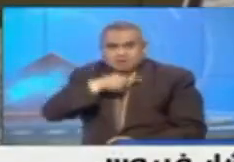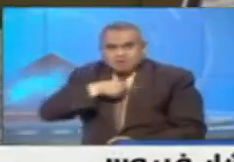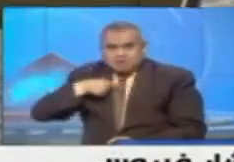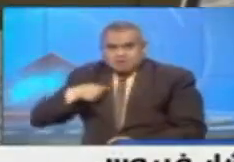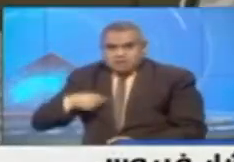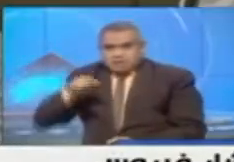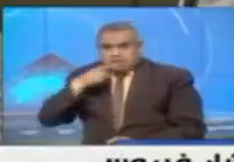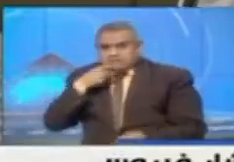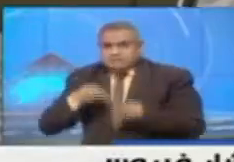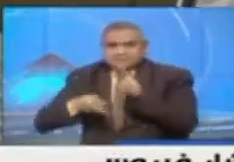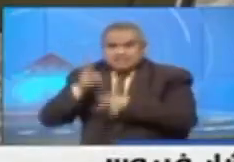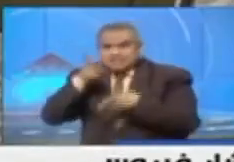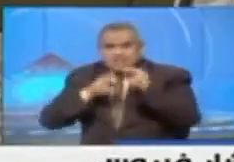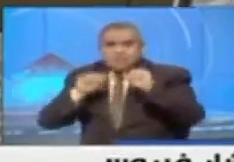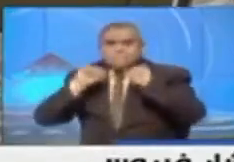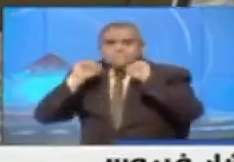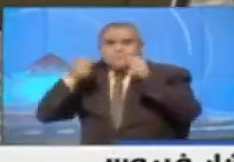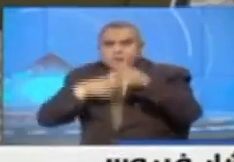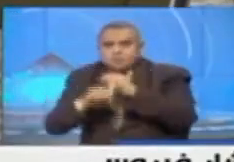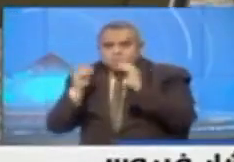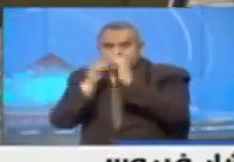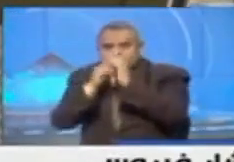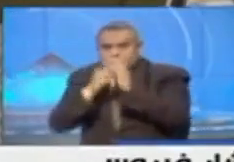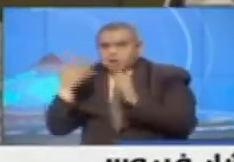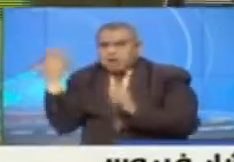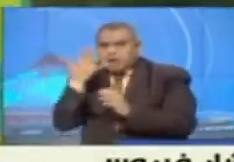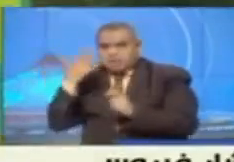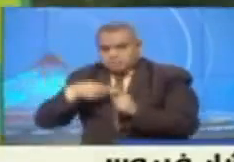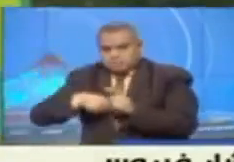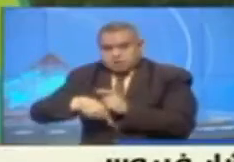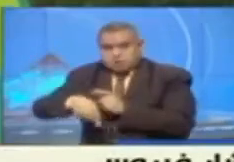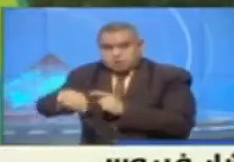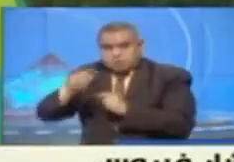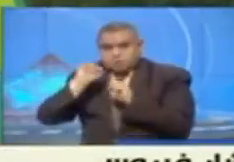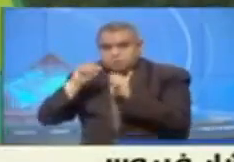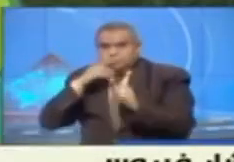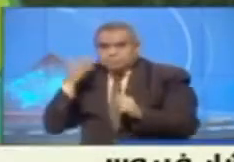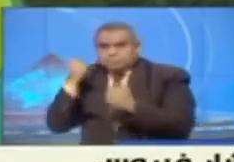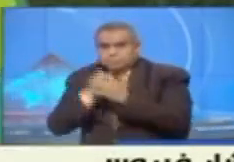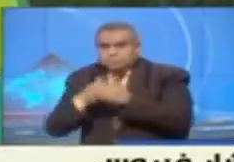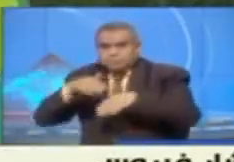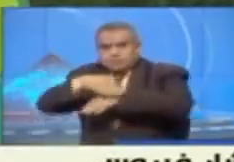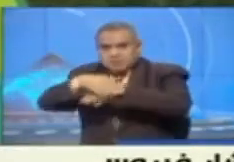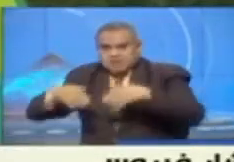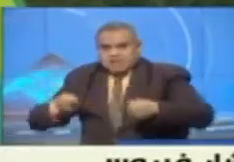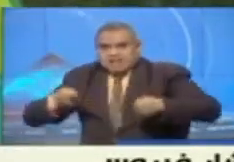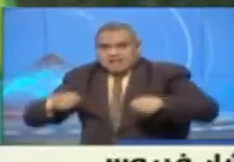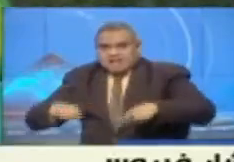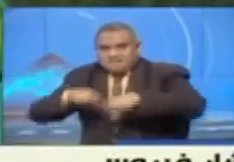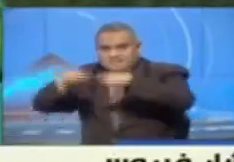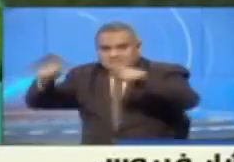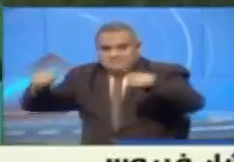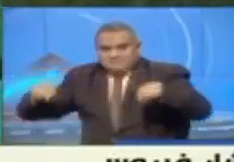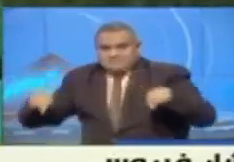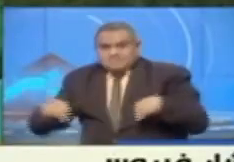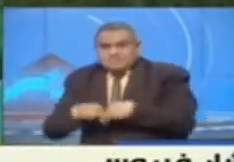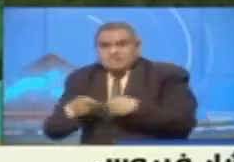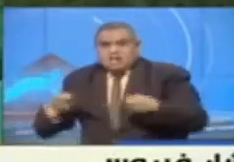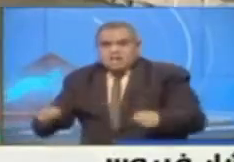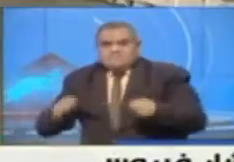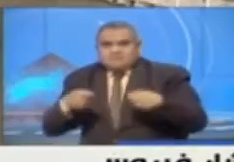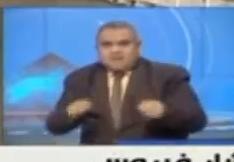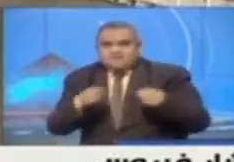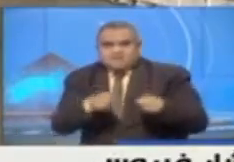بعدم مغادرة المنطقة خلال الأيام الخمسة المقبلة، حيث نصبت حواجز حول